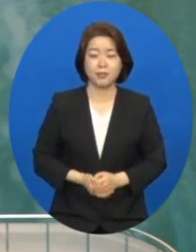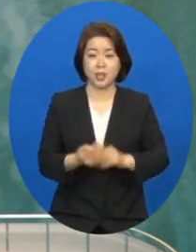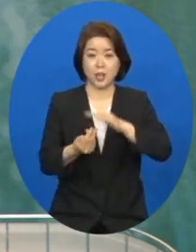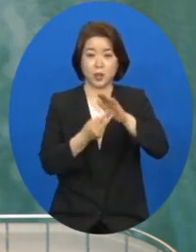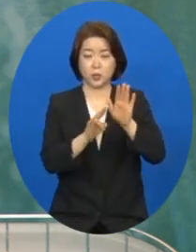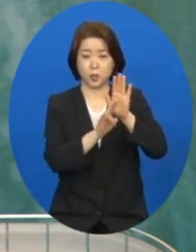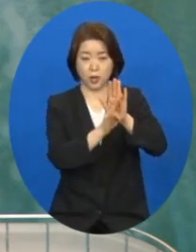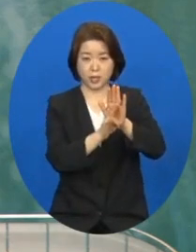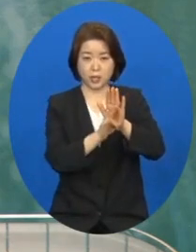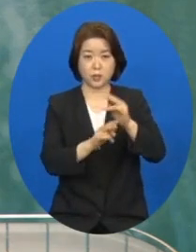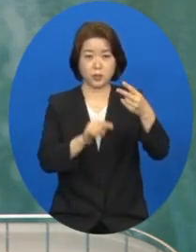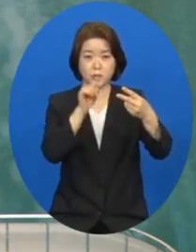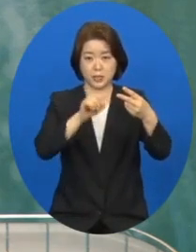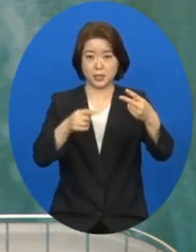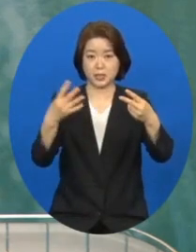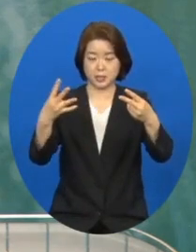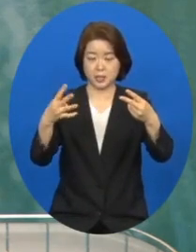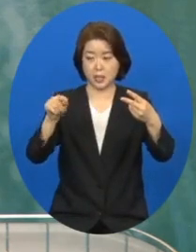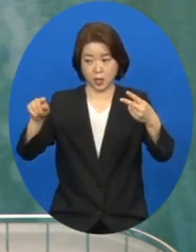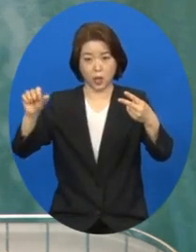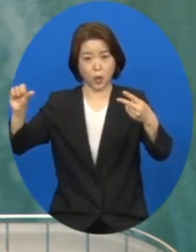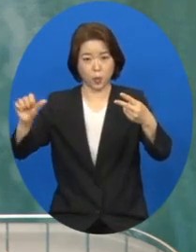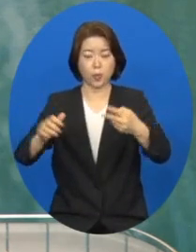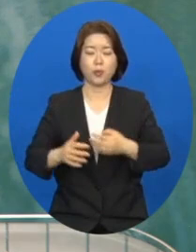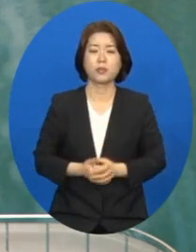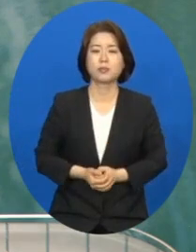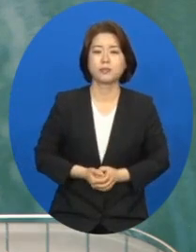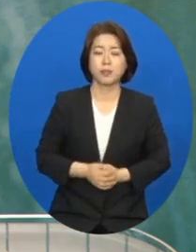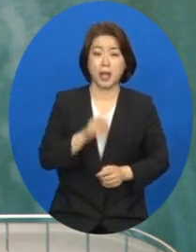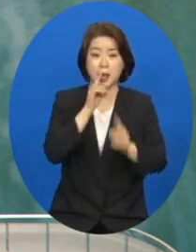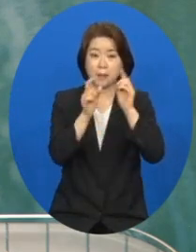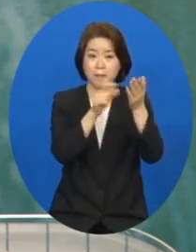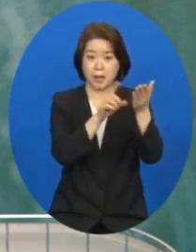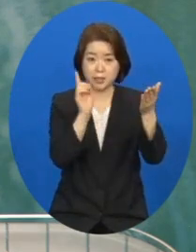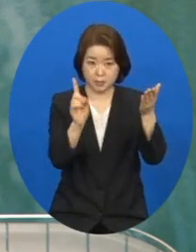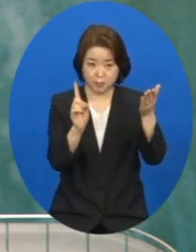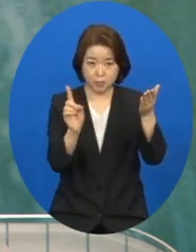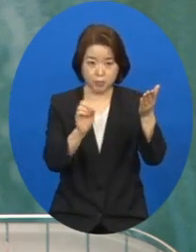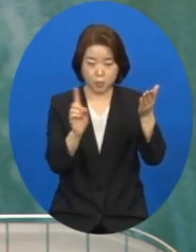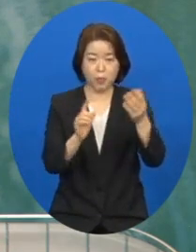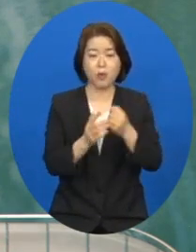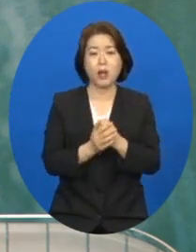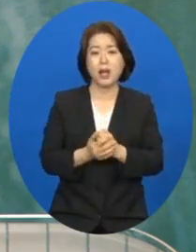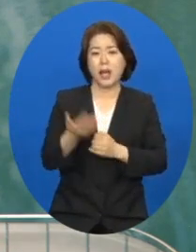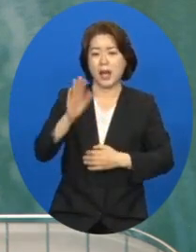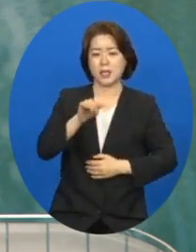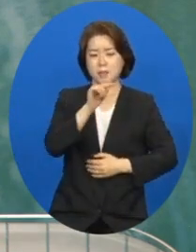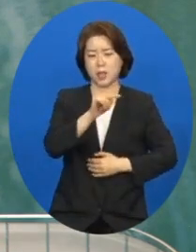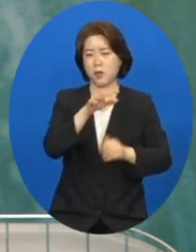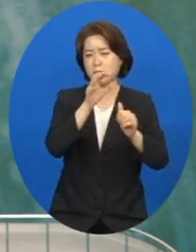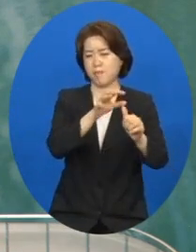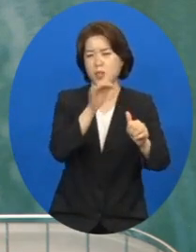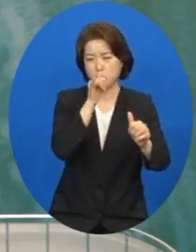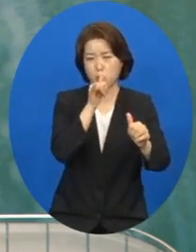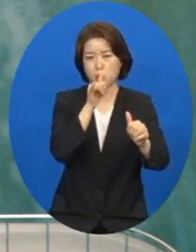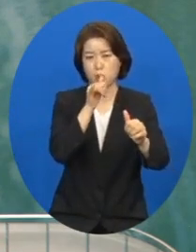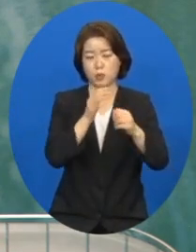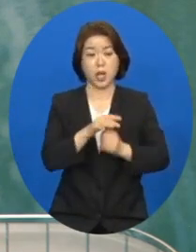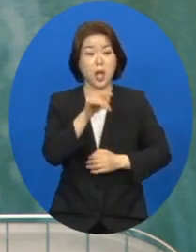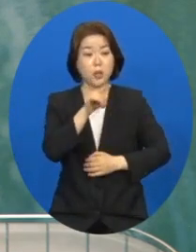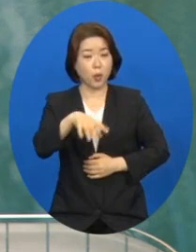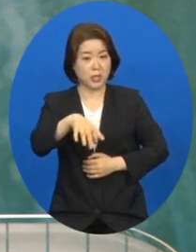요한계시록 2장 4절, 5절 말씀에 보면 이렇게 말씀합니다. 그러나 너를 책망할 것이 있나니